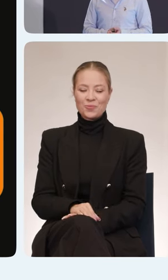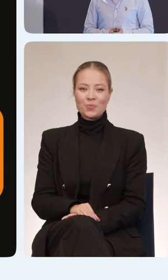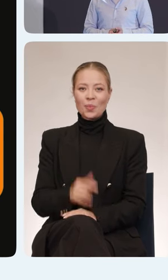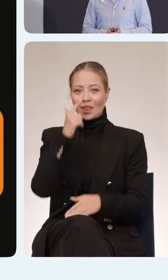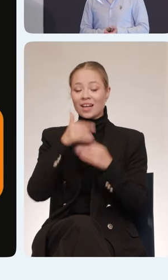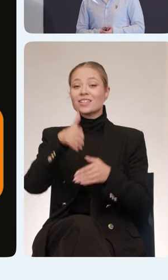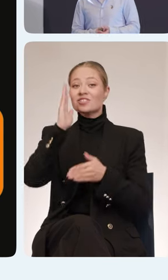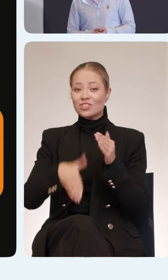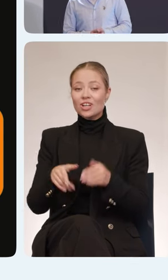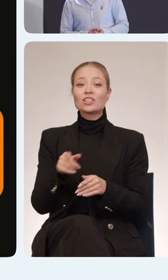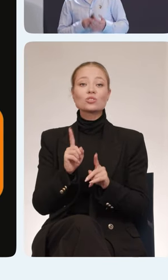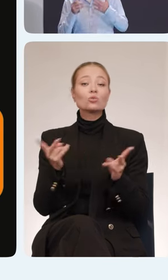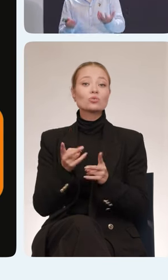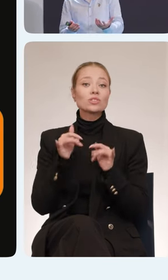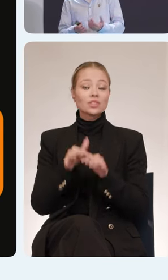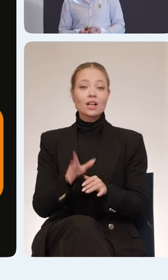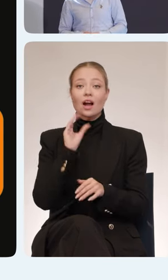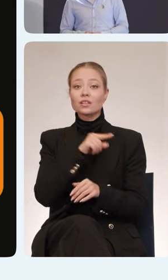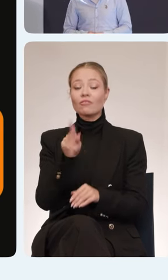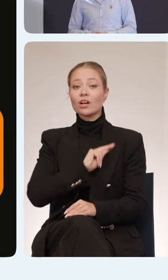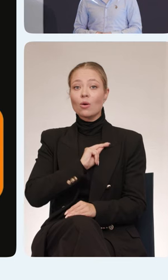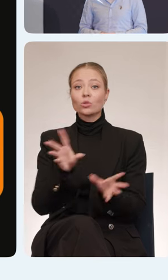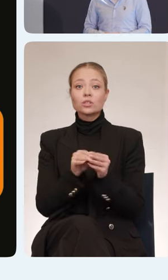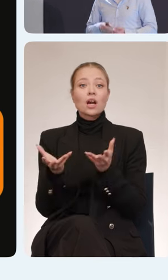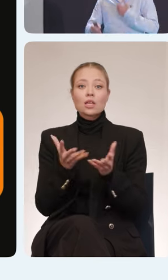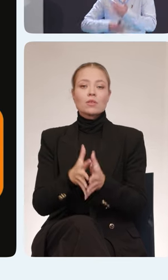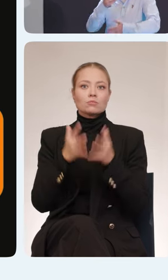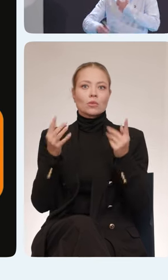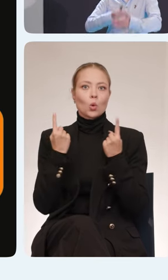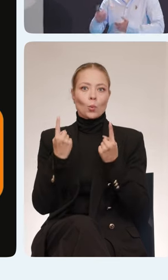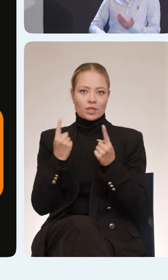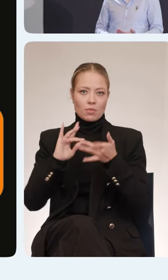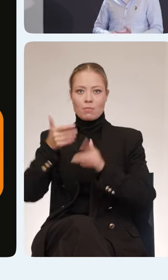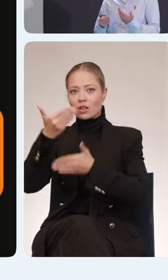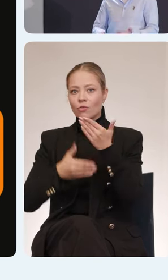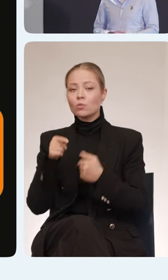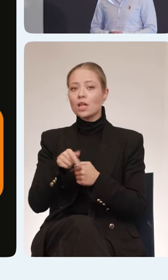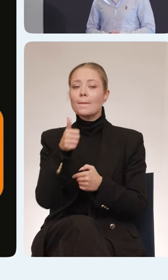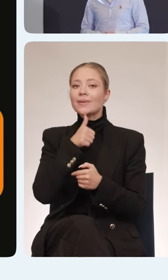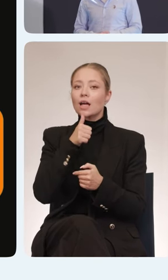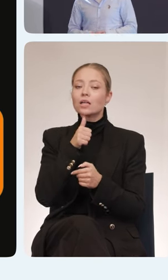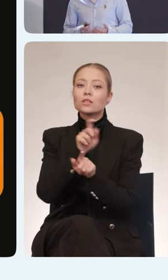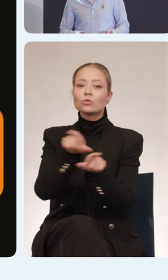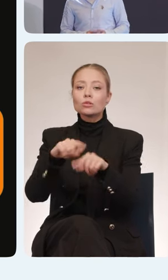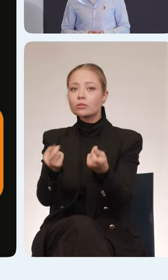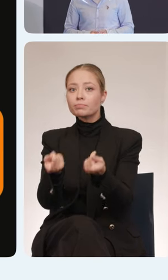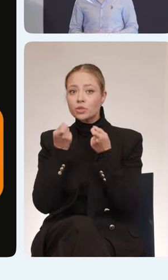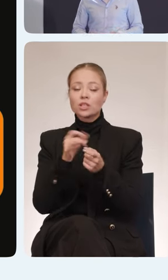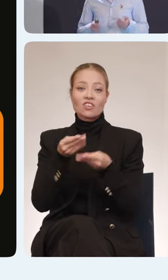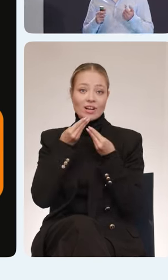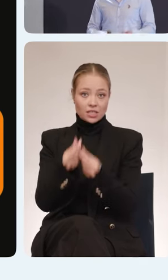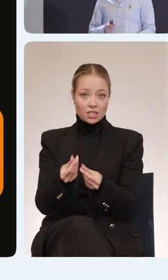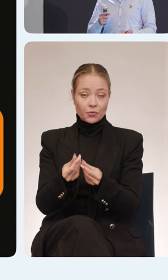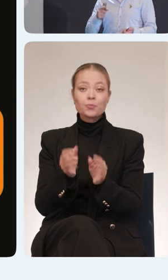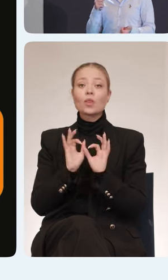собственно, что нужно делать, да, когда вы работаете с какими-то большими платформами, пытаетесь там достать аудиторию и на нее как-то